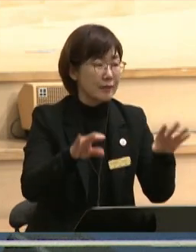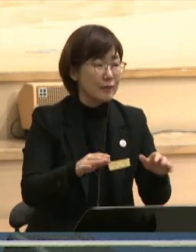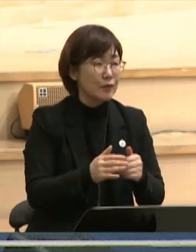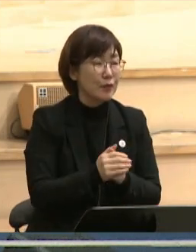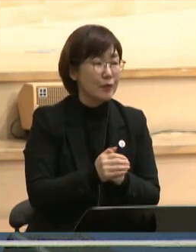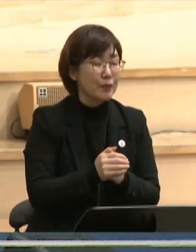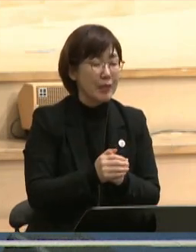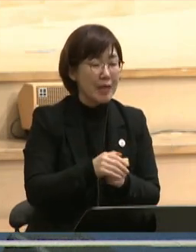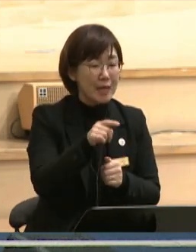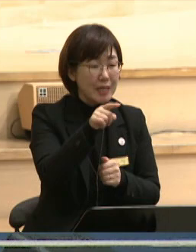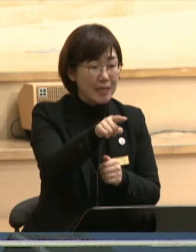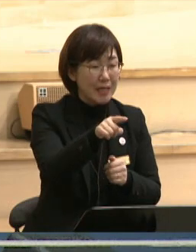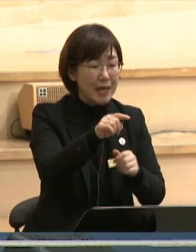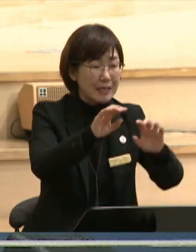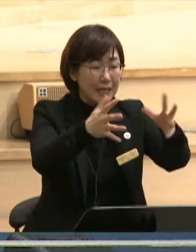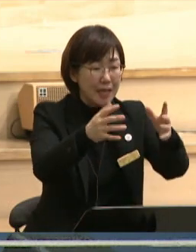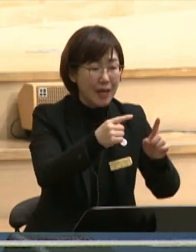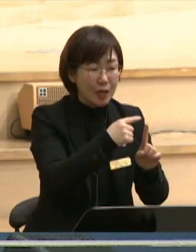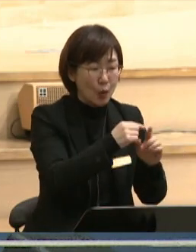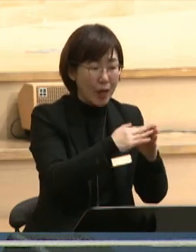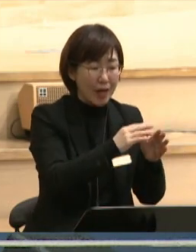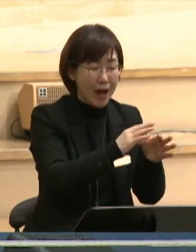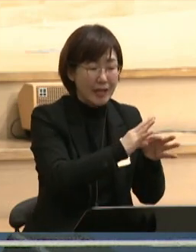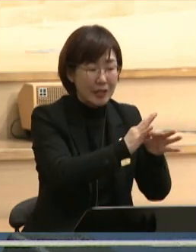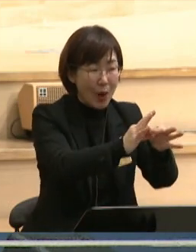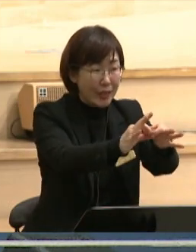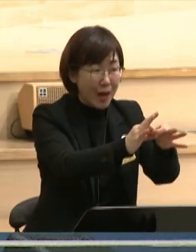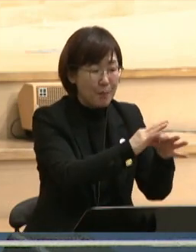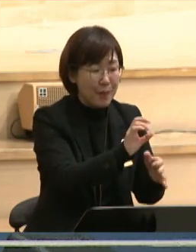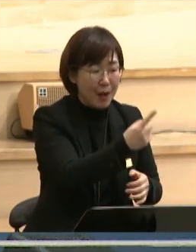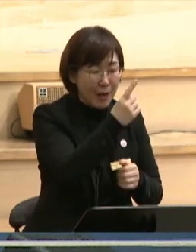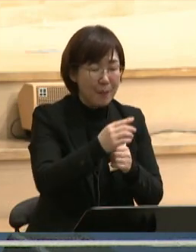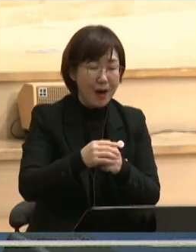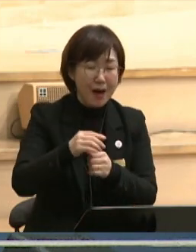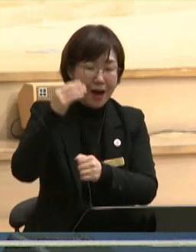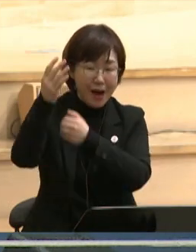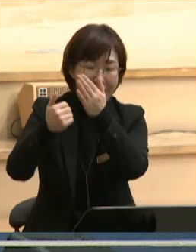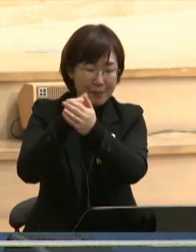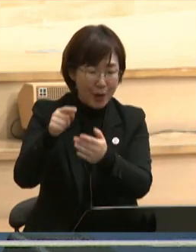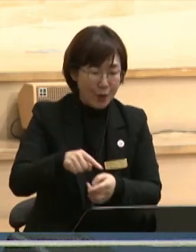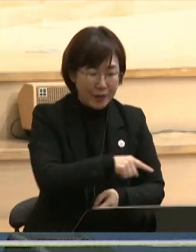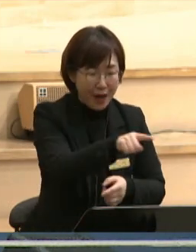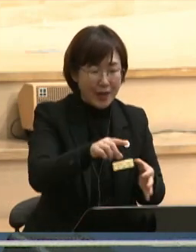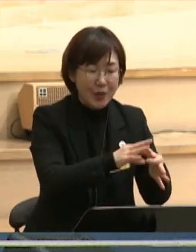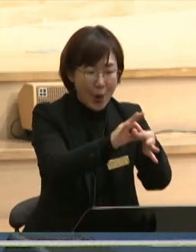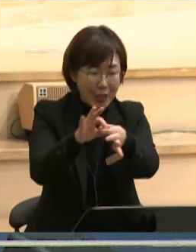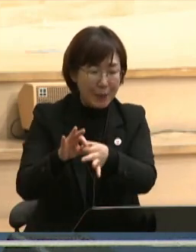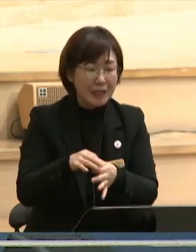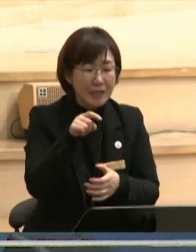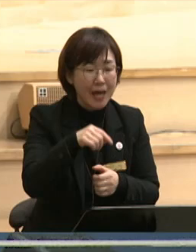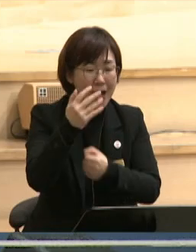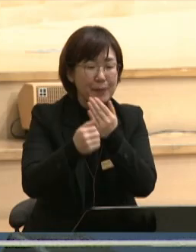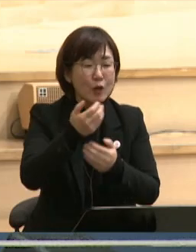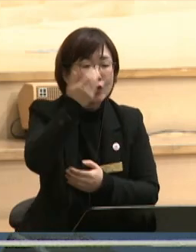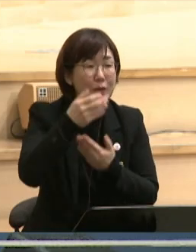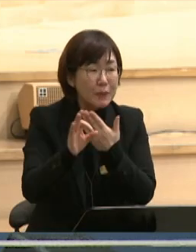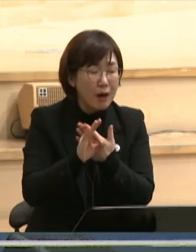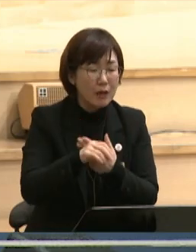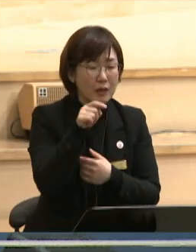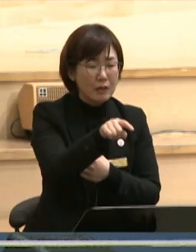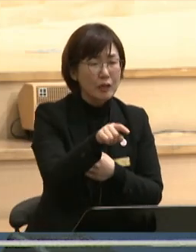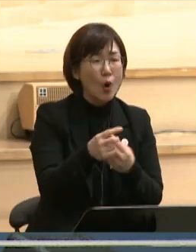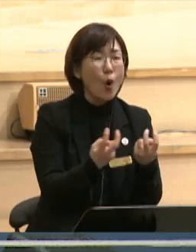위대한 꿈인데 그러면 어떻게 우리는이 사명을 이룰 수 있냐라는 것입니다 바깥에